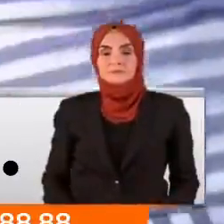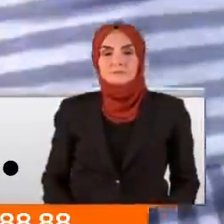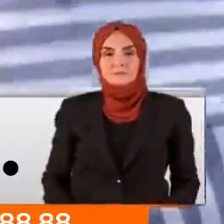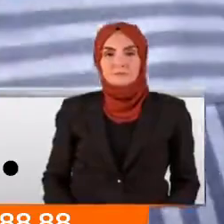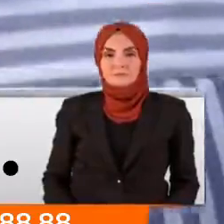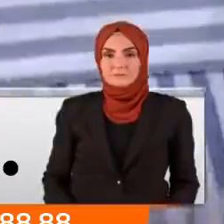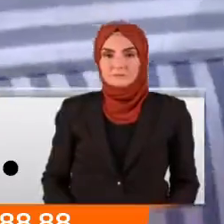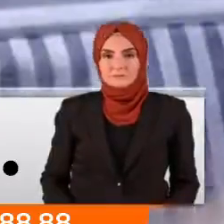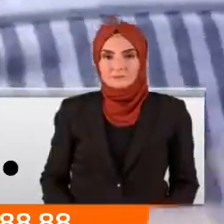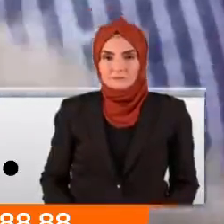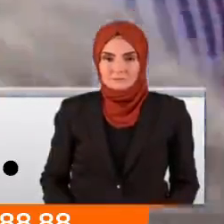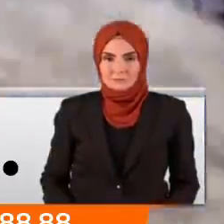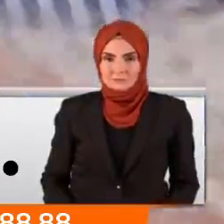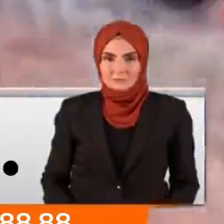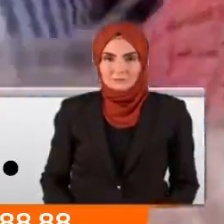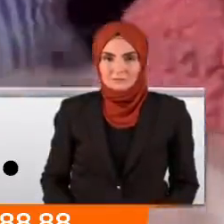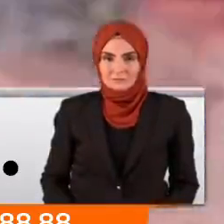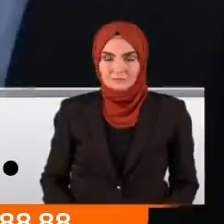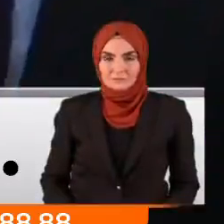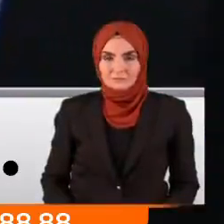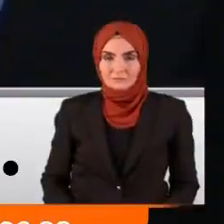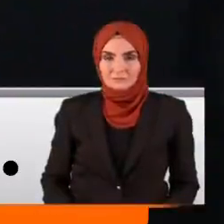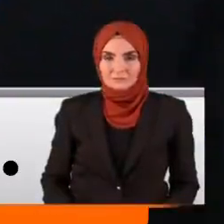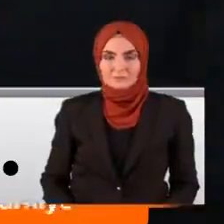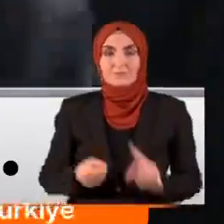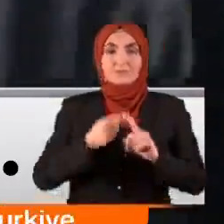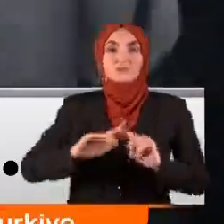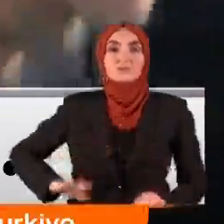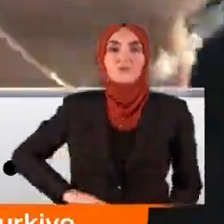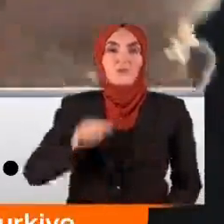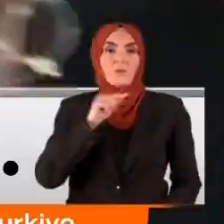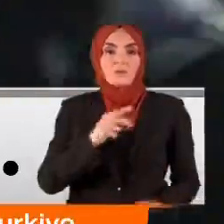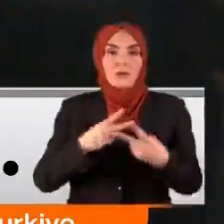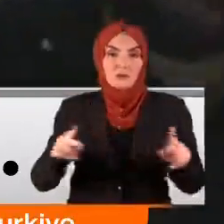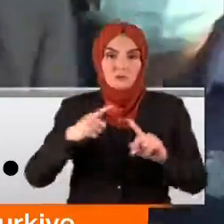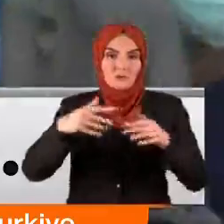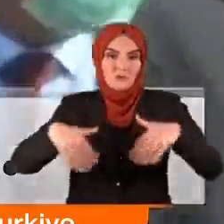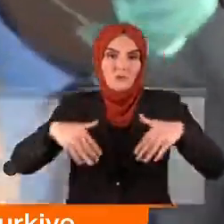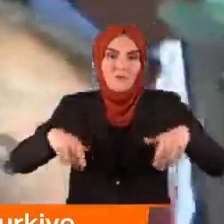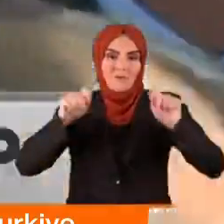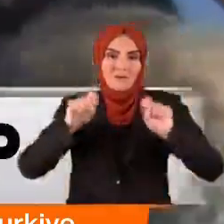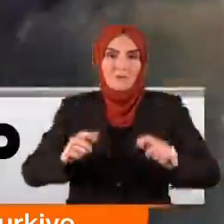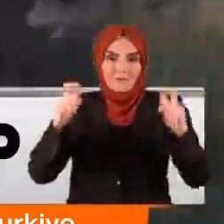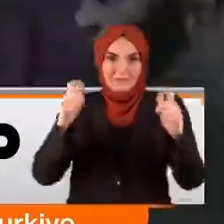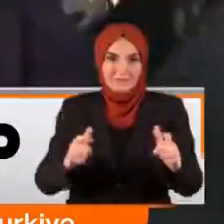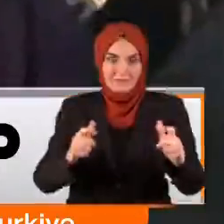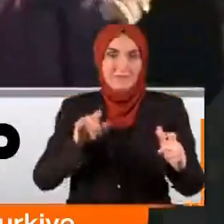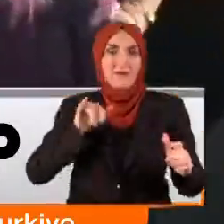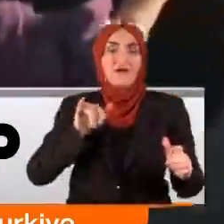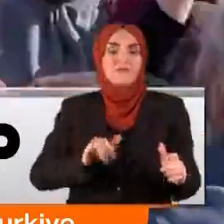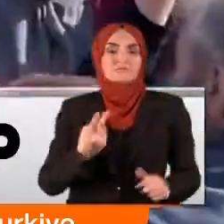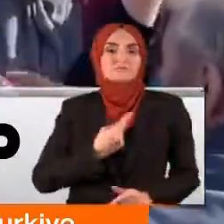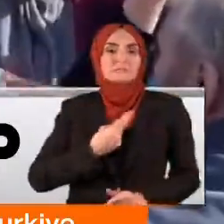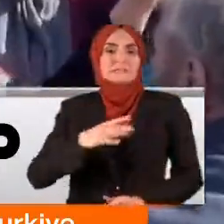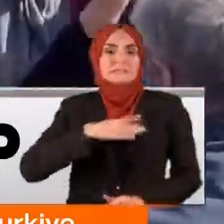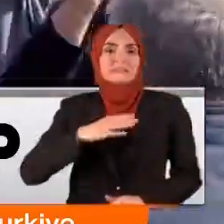başkanımda söylüyorum. Randevu istedik, vermediler. 6 ay oldu. Kılıçdaroğlu açılış töreninin yapıldığı alana hakkımızı isteriz sloganları